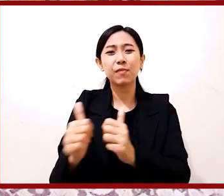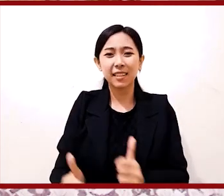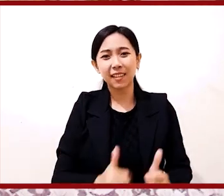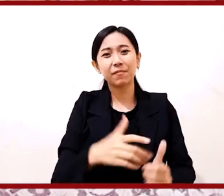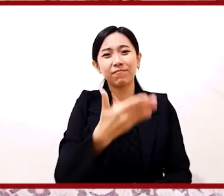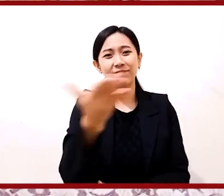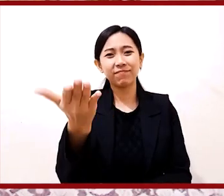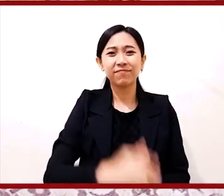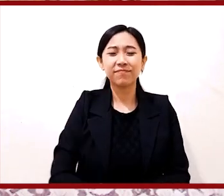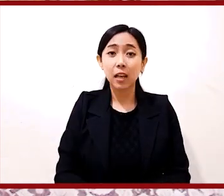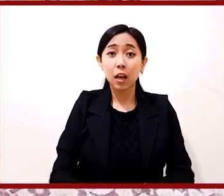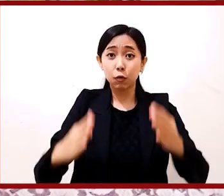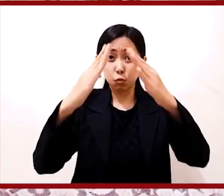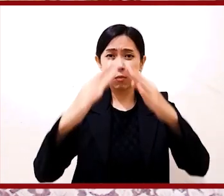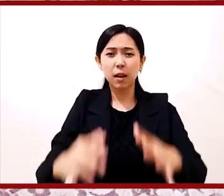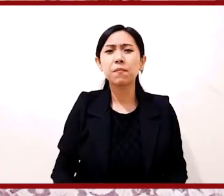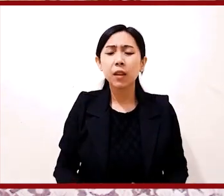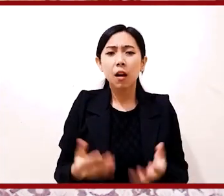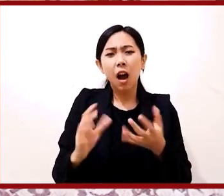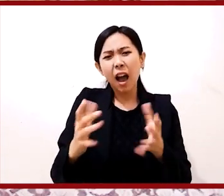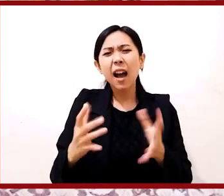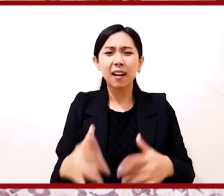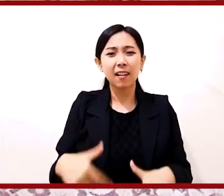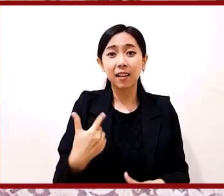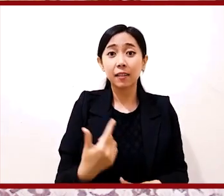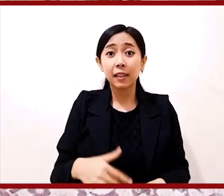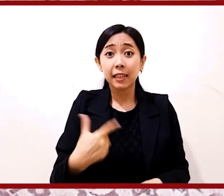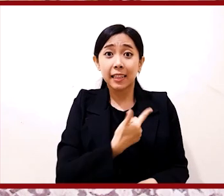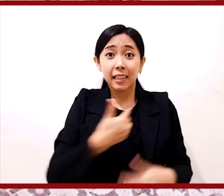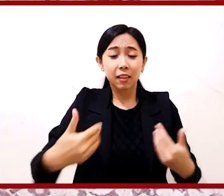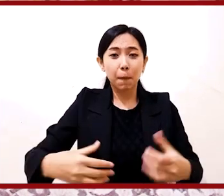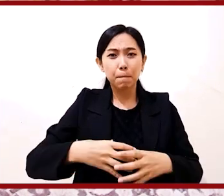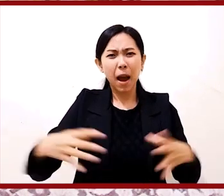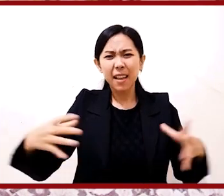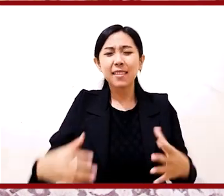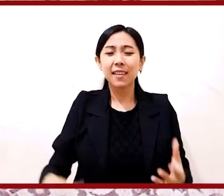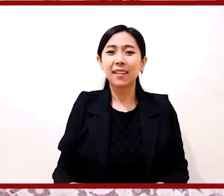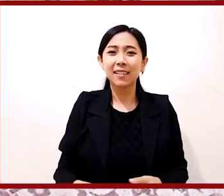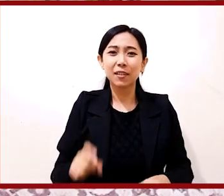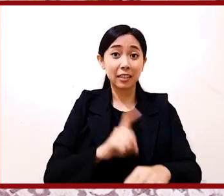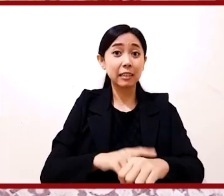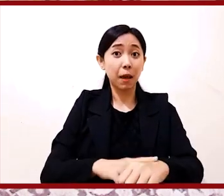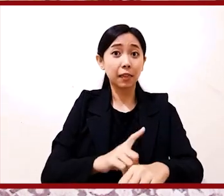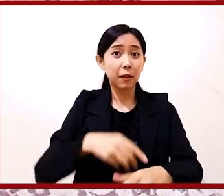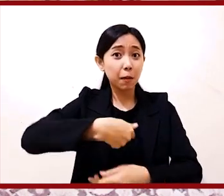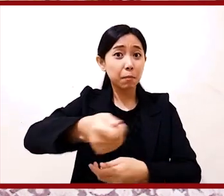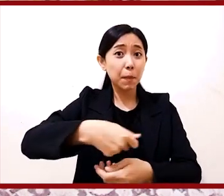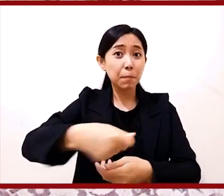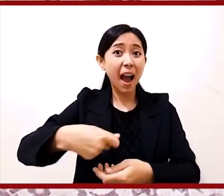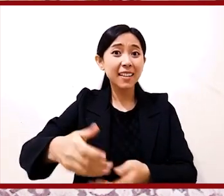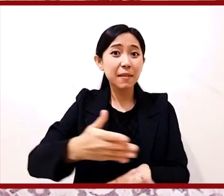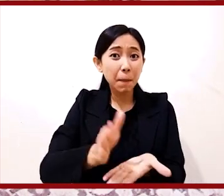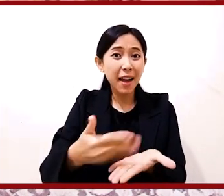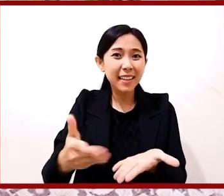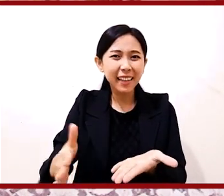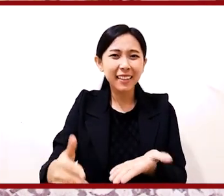dengan kita. Di rumah saja membuat kita memiliki kesempatan untuk membagikan pengalaman dan